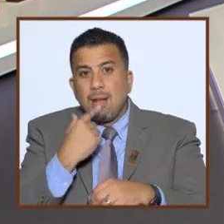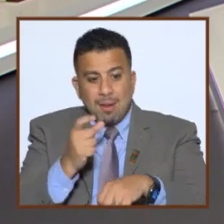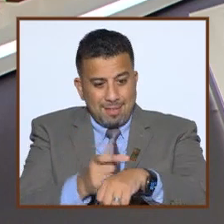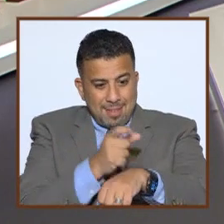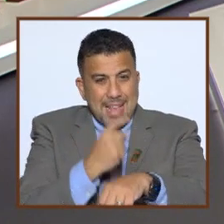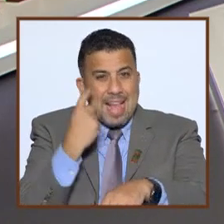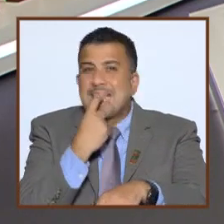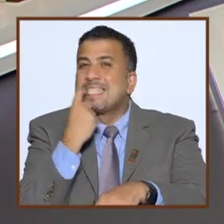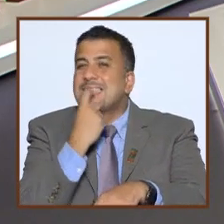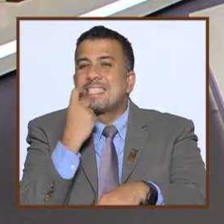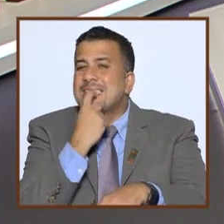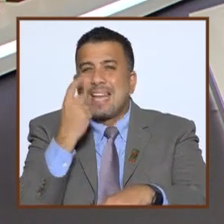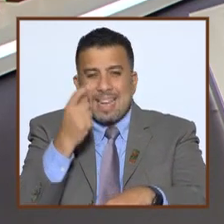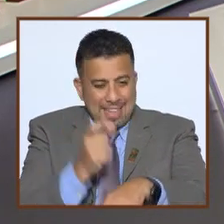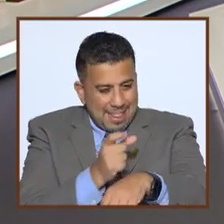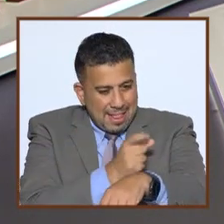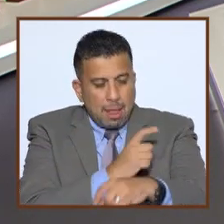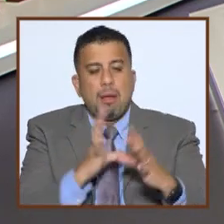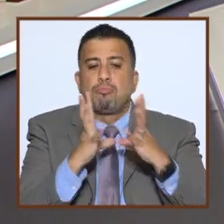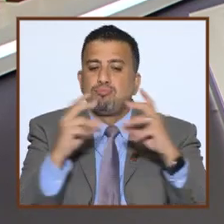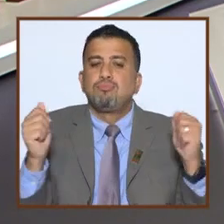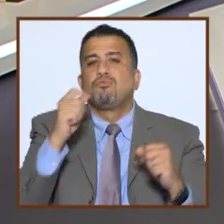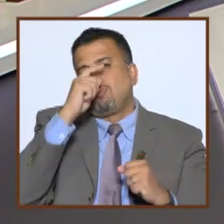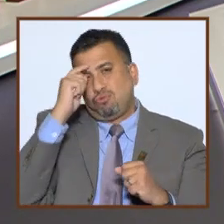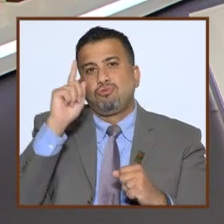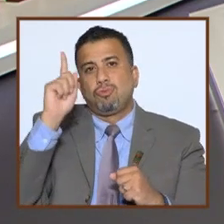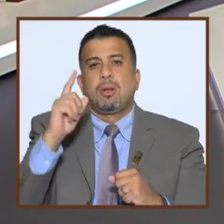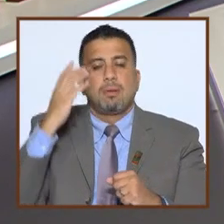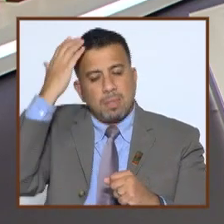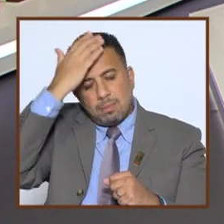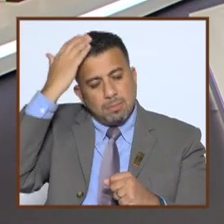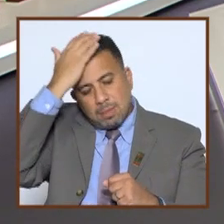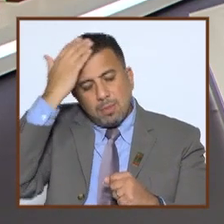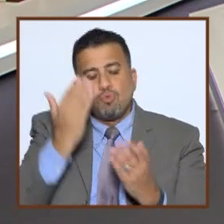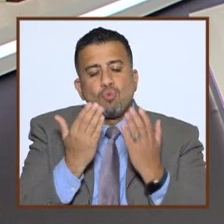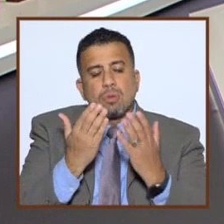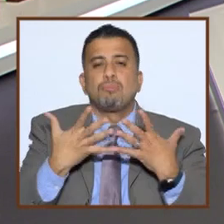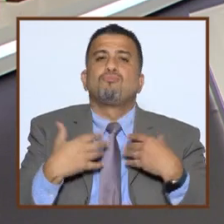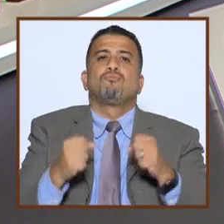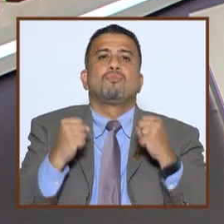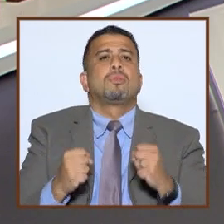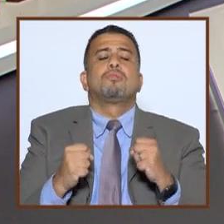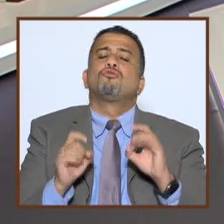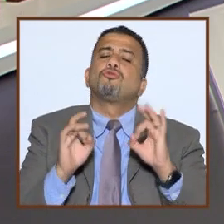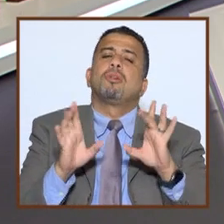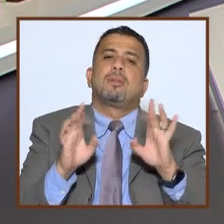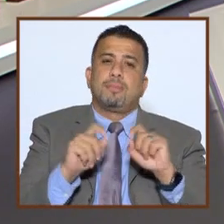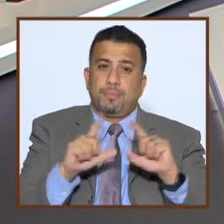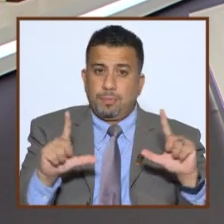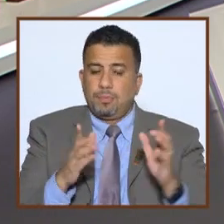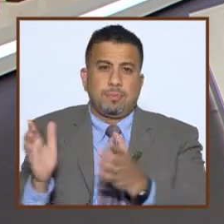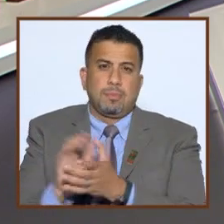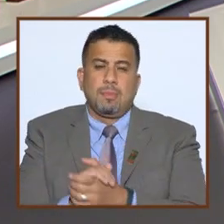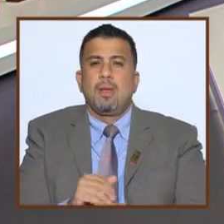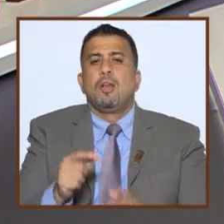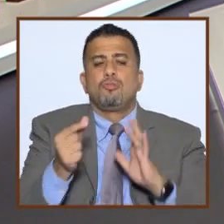الله باذن الله ما عندنا الا العافيه هند من السعوديه تسال تقول يعني زوجي كل ما قلنا شيء قال خيره